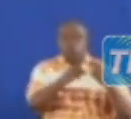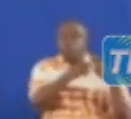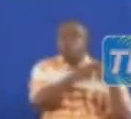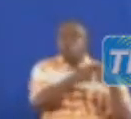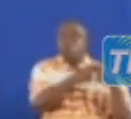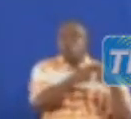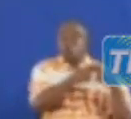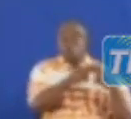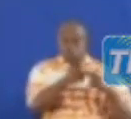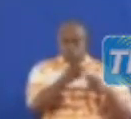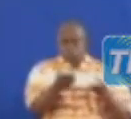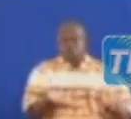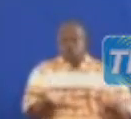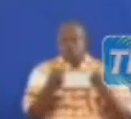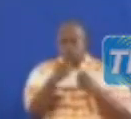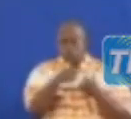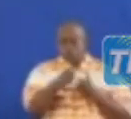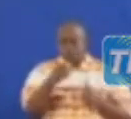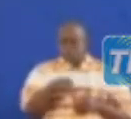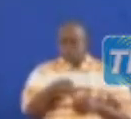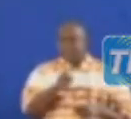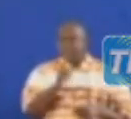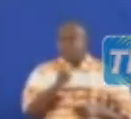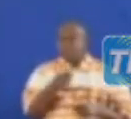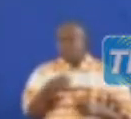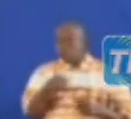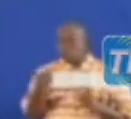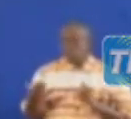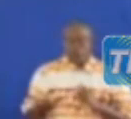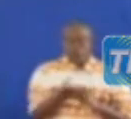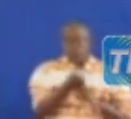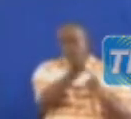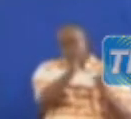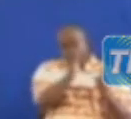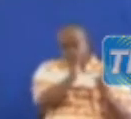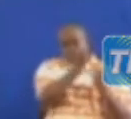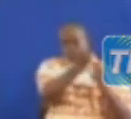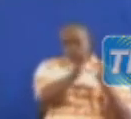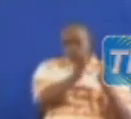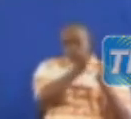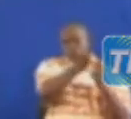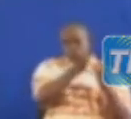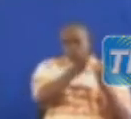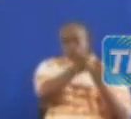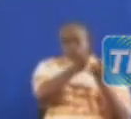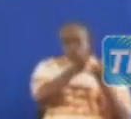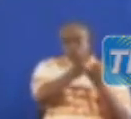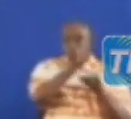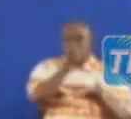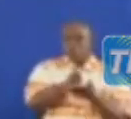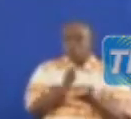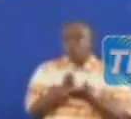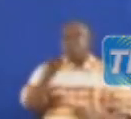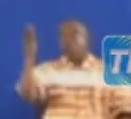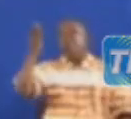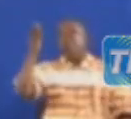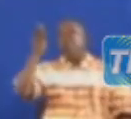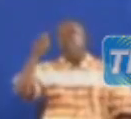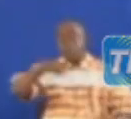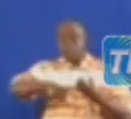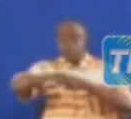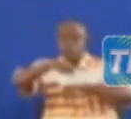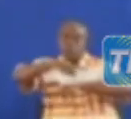majukumu yanayoiwezesha ofisi yetu kufikia malengo, ikiwa ni pamoja na kukamilisha hotuba hii kwa